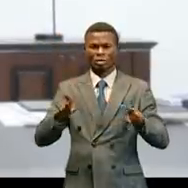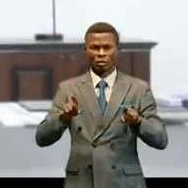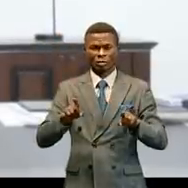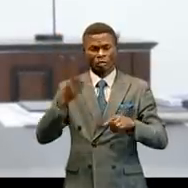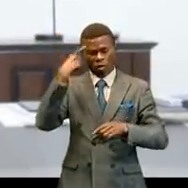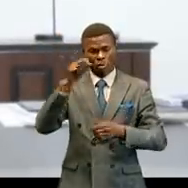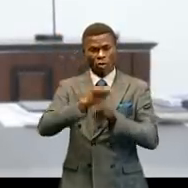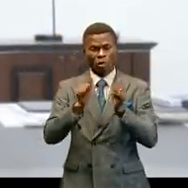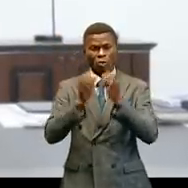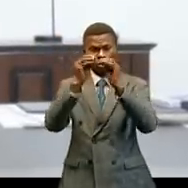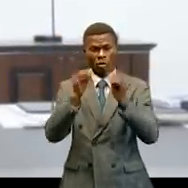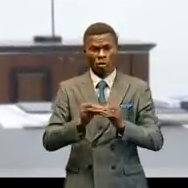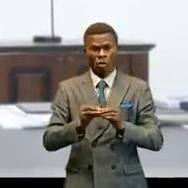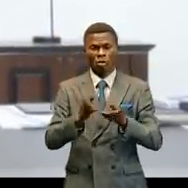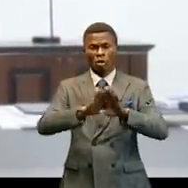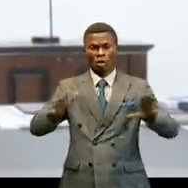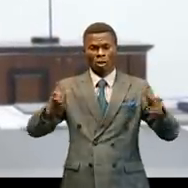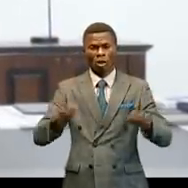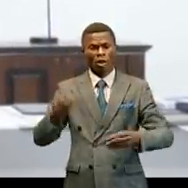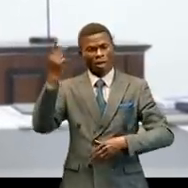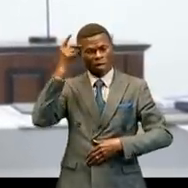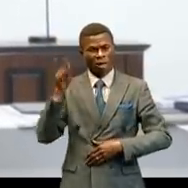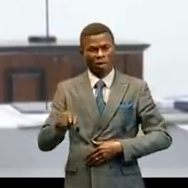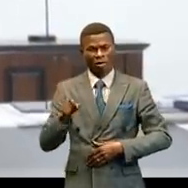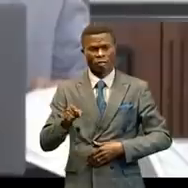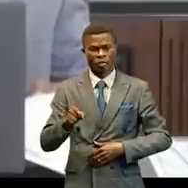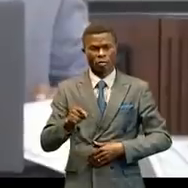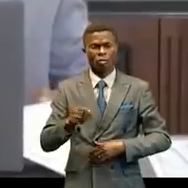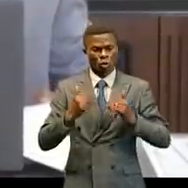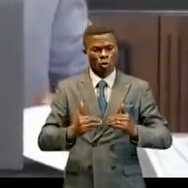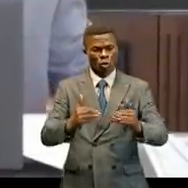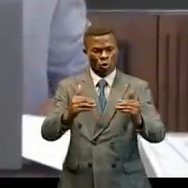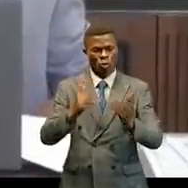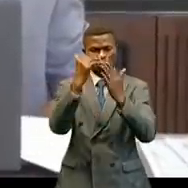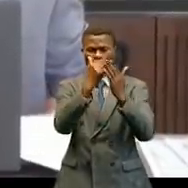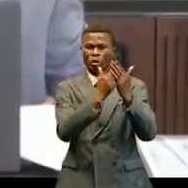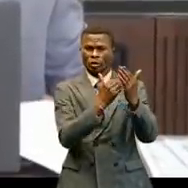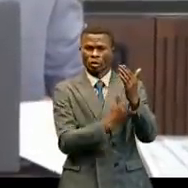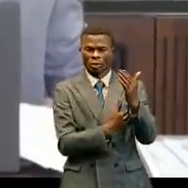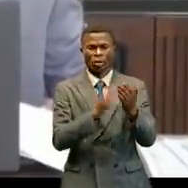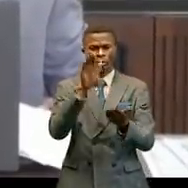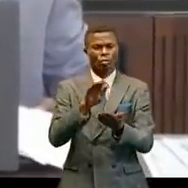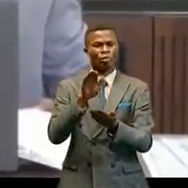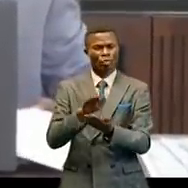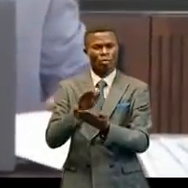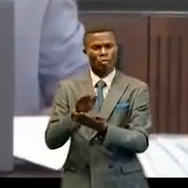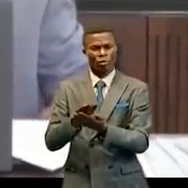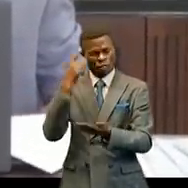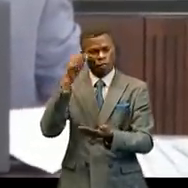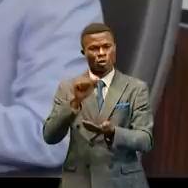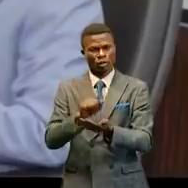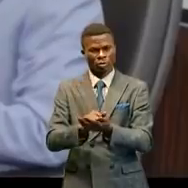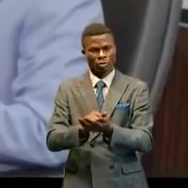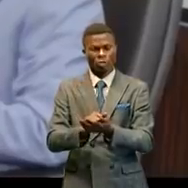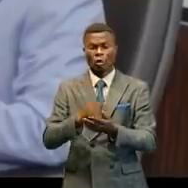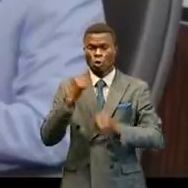Quant au taux d'occupation de lits à Kinshasa, nous continuons d'enregistrer des baisses. À ces sujets,